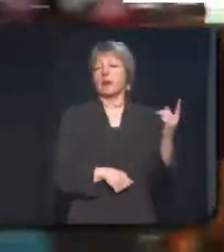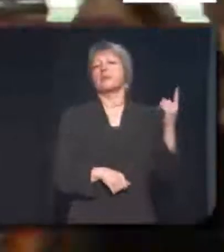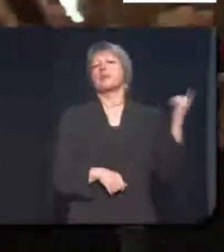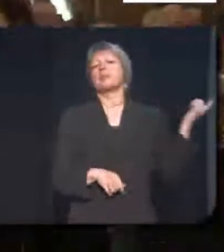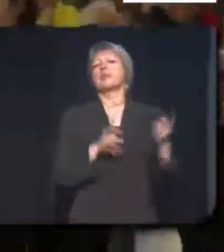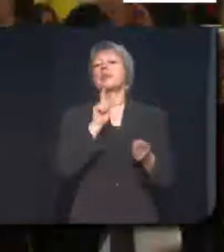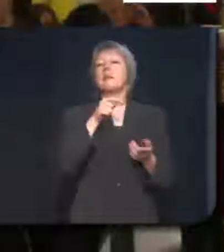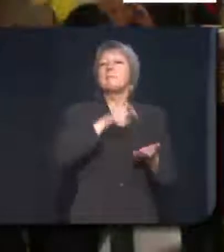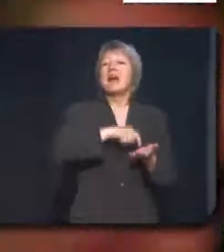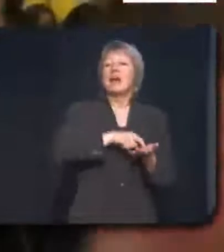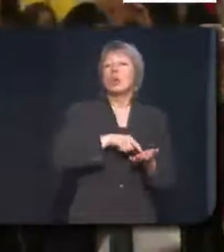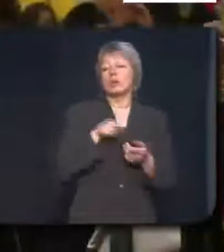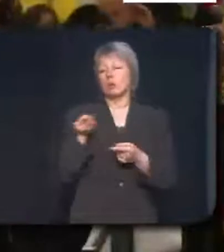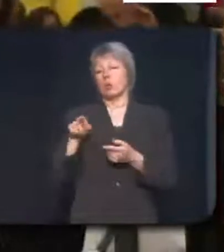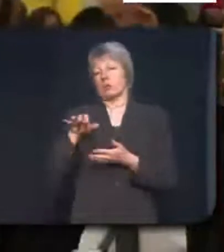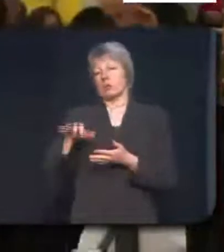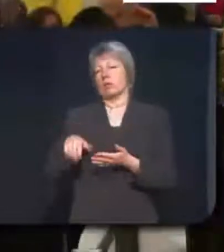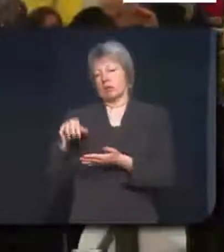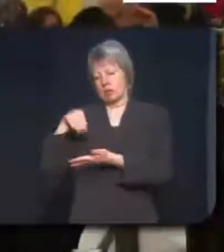drin